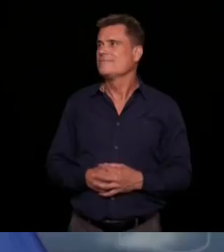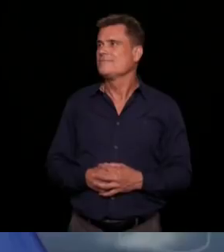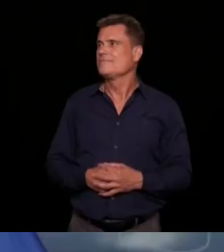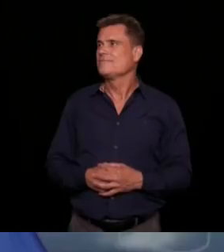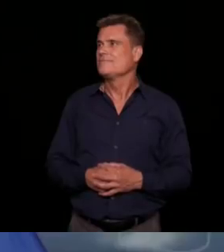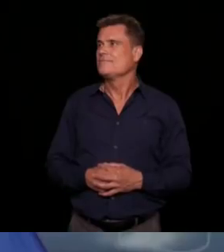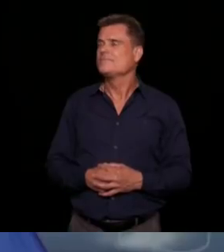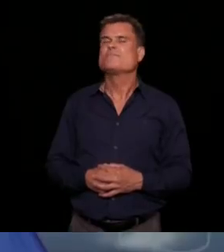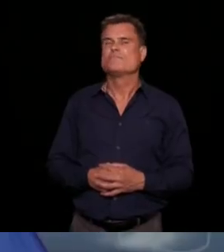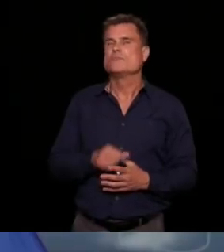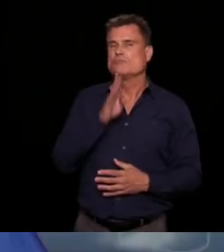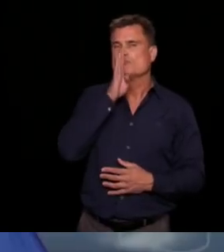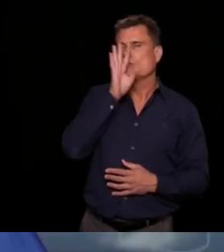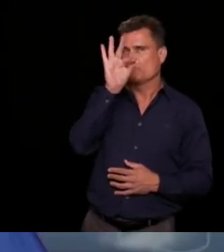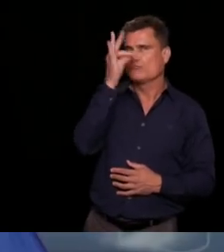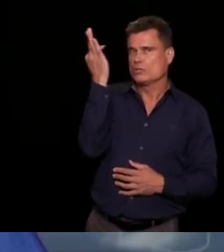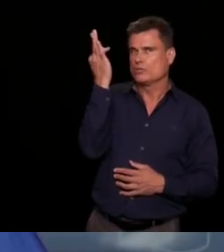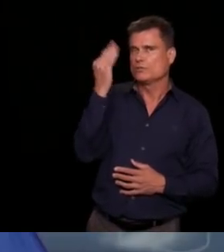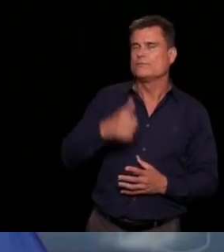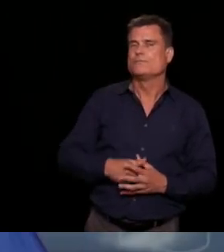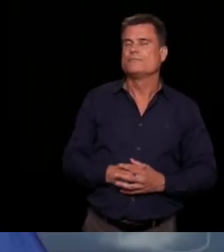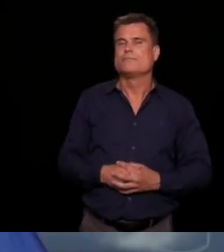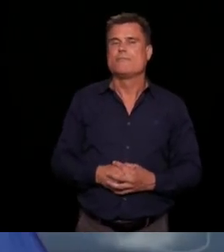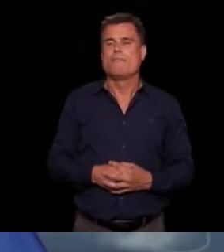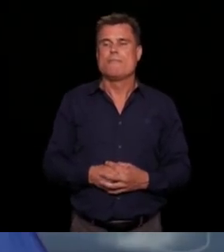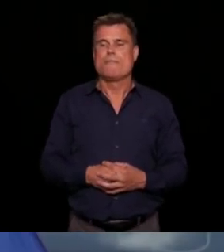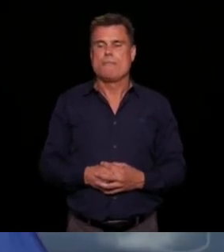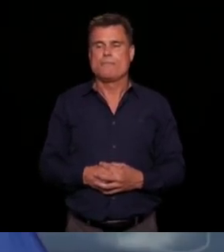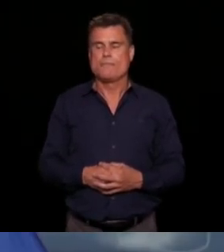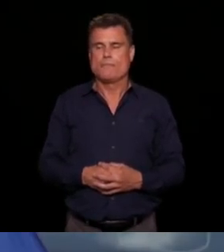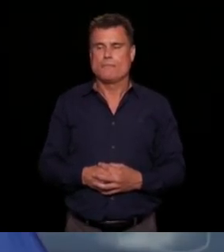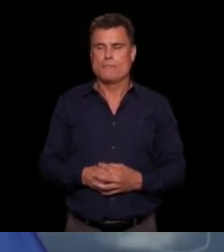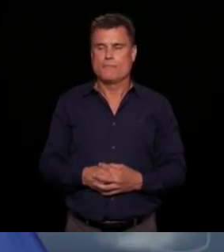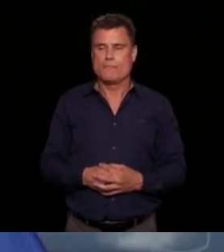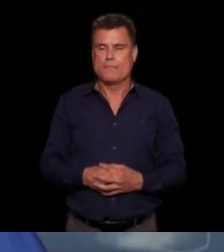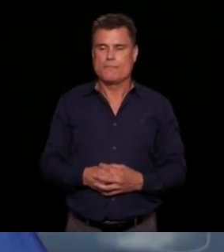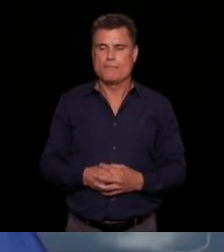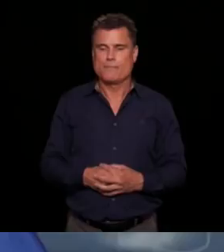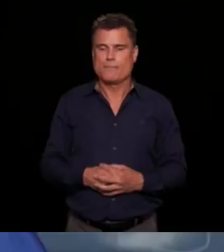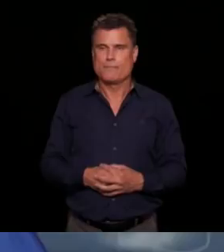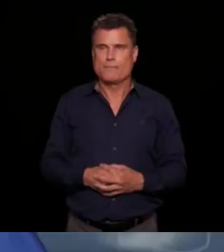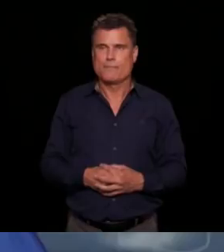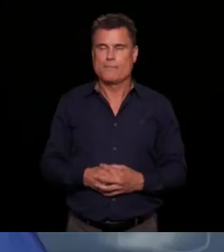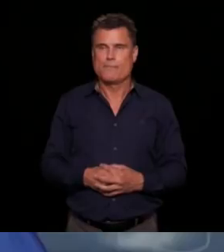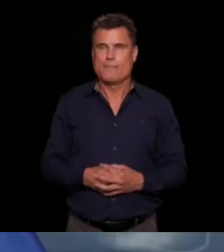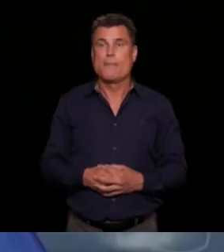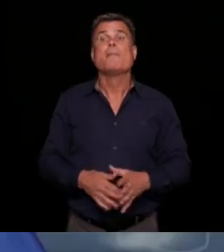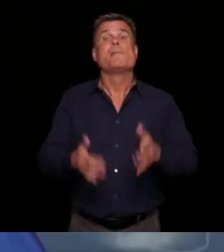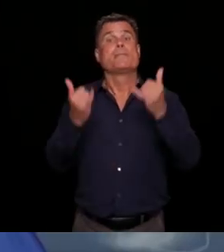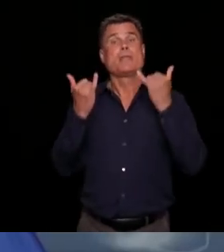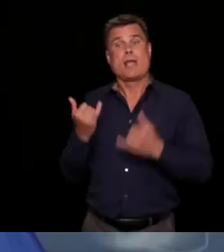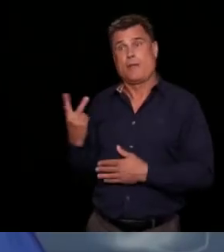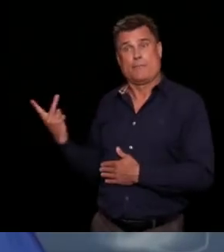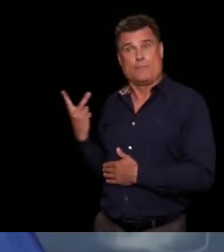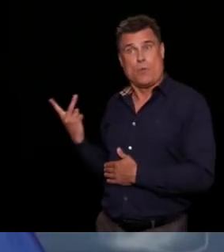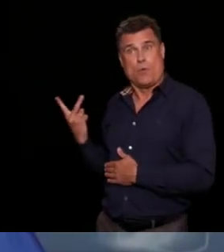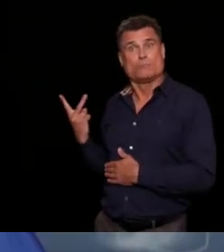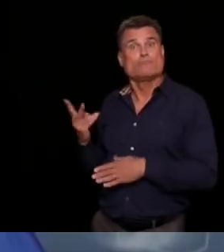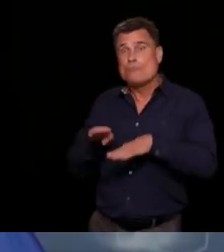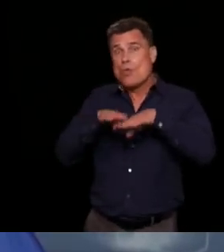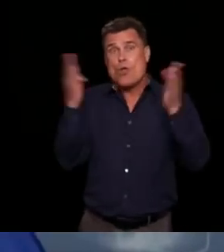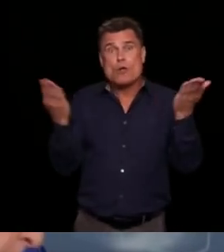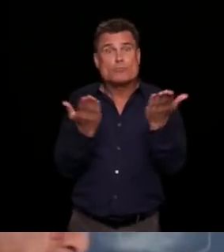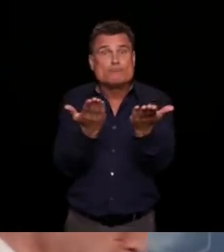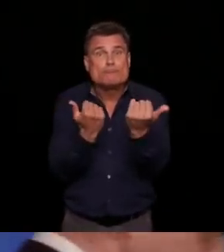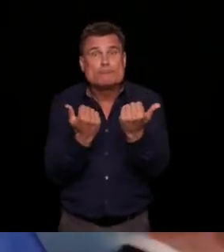hospitalisées, dont 4 en soins intensifs. Merci beaucoup. Thank you very much. Dr. Gustafson and I are happy to take your